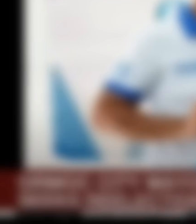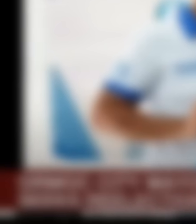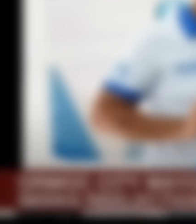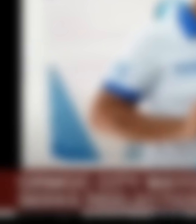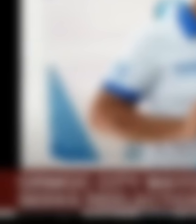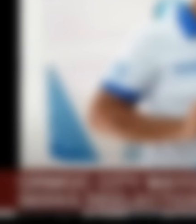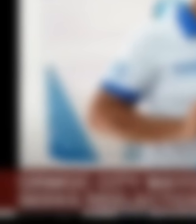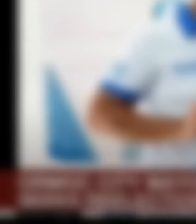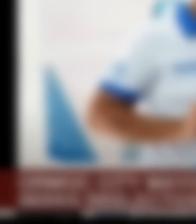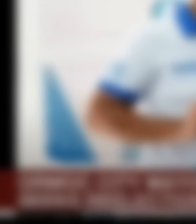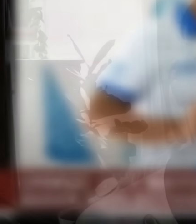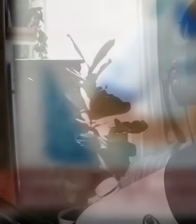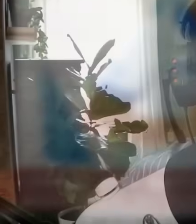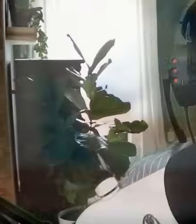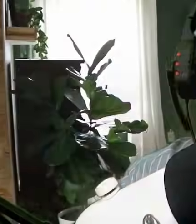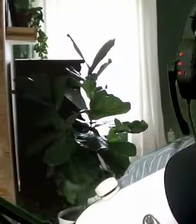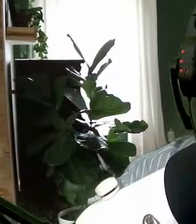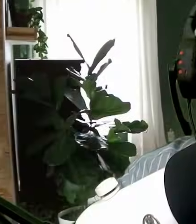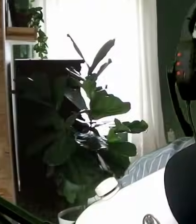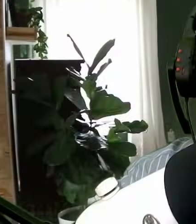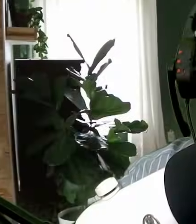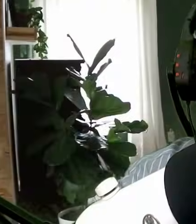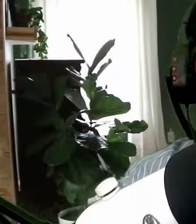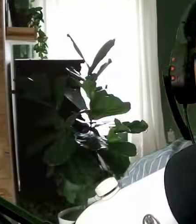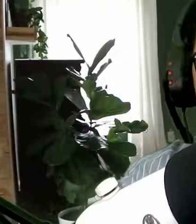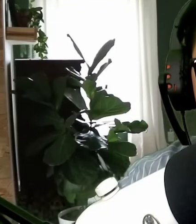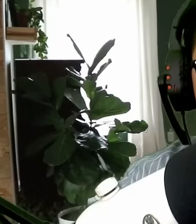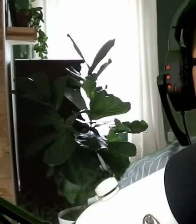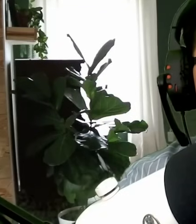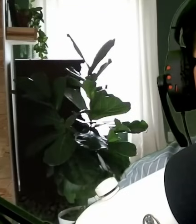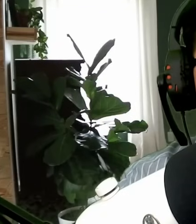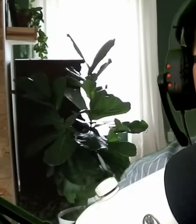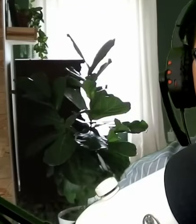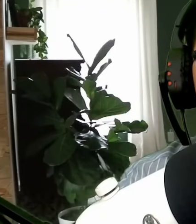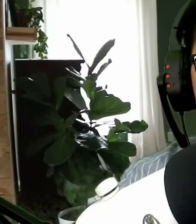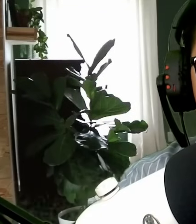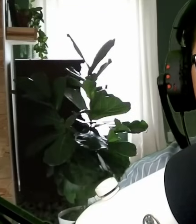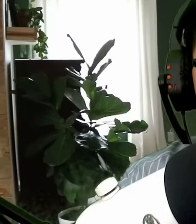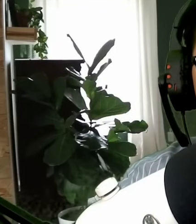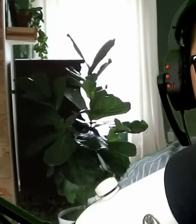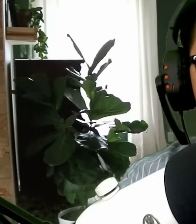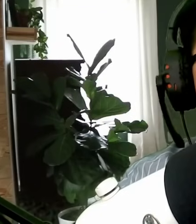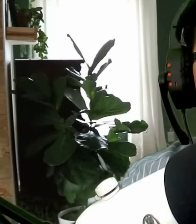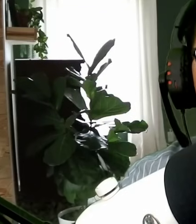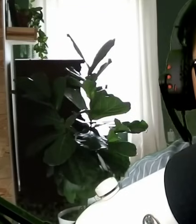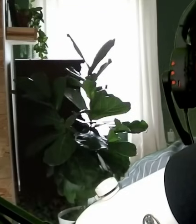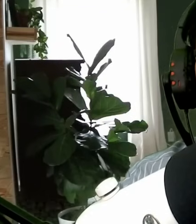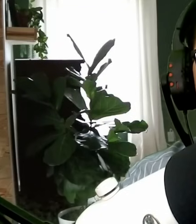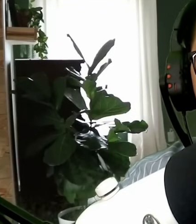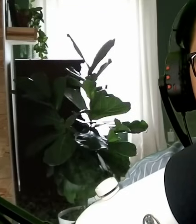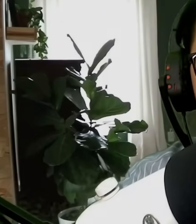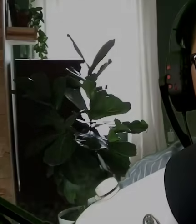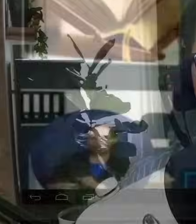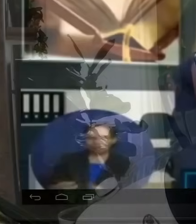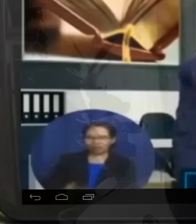for the next election. So, sa totoo lang po, I don't see any big difference mga kayuti. Sana po ay mapili po natin ng mahusay yung atin